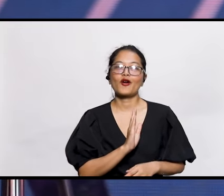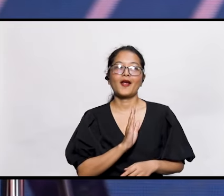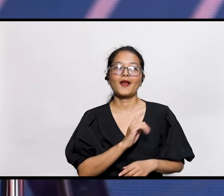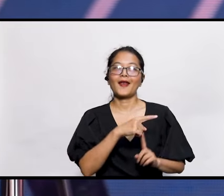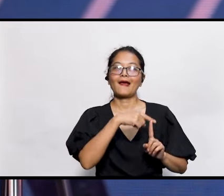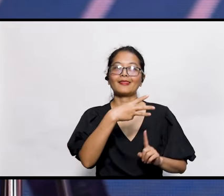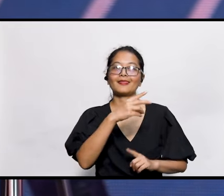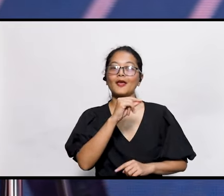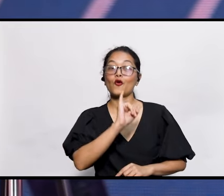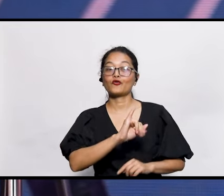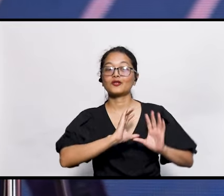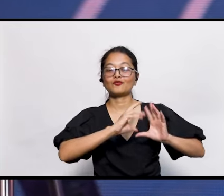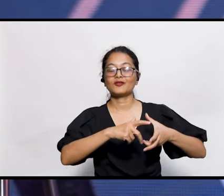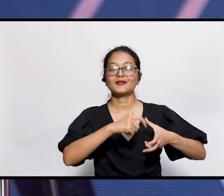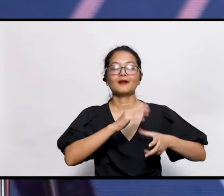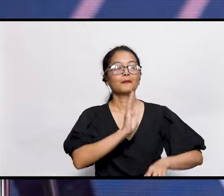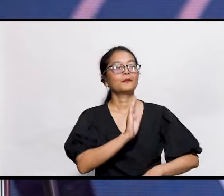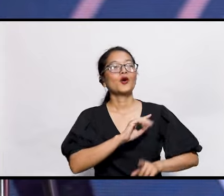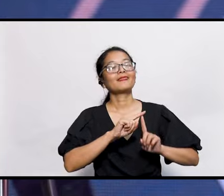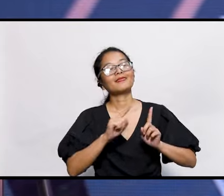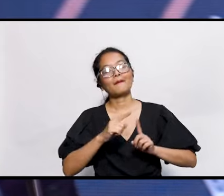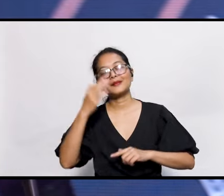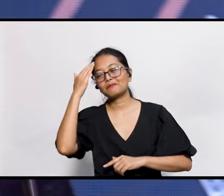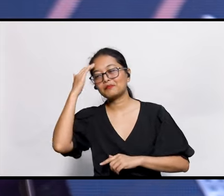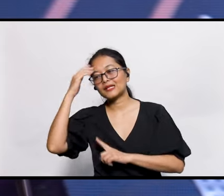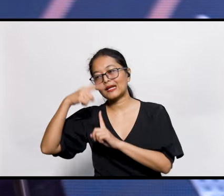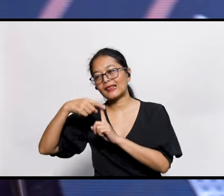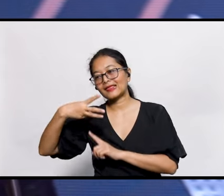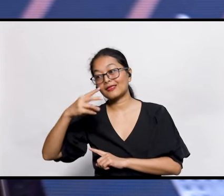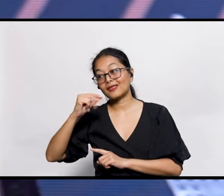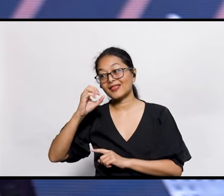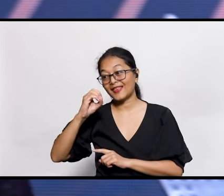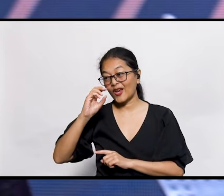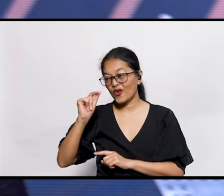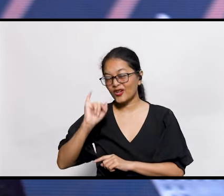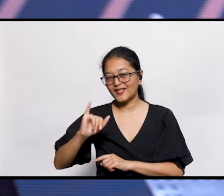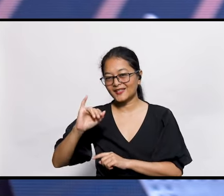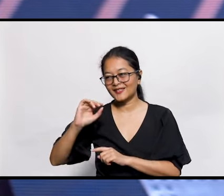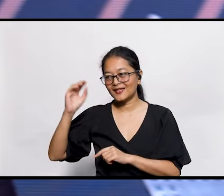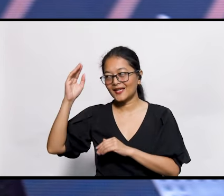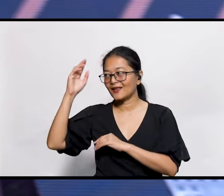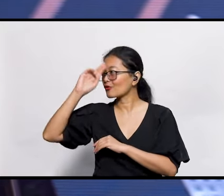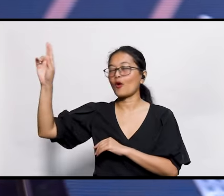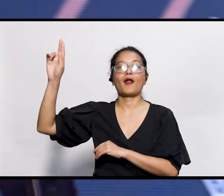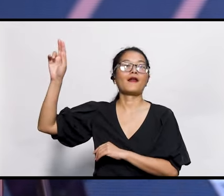dunia tapi memakai logik teori Ilahi dan teori Ilahi itu